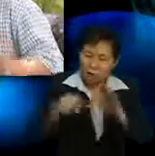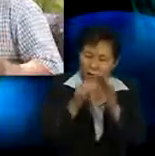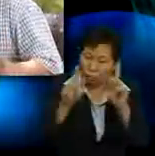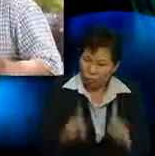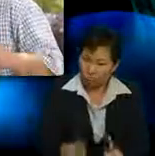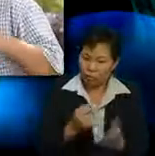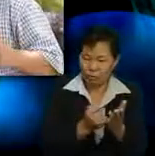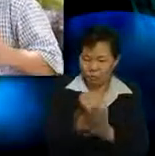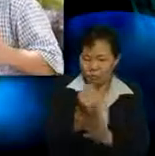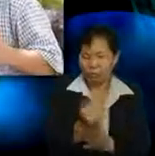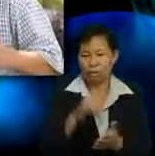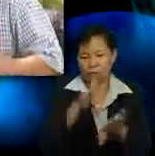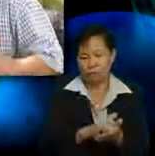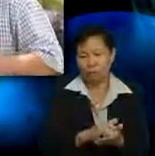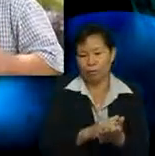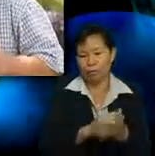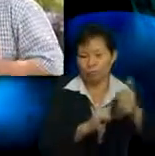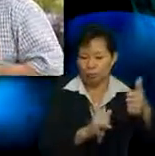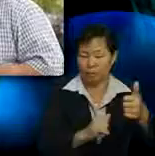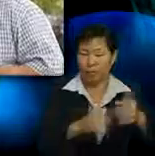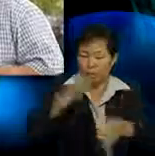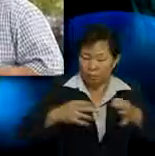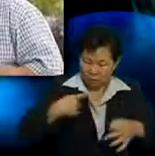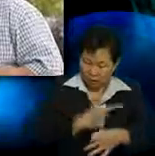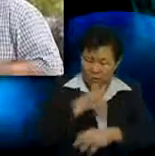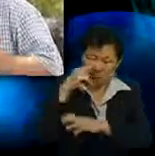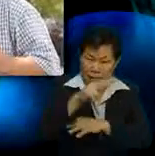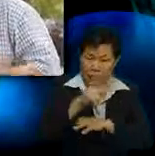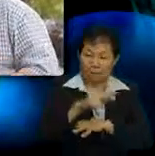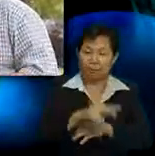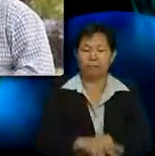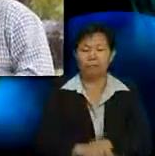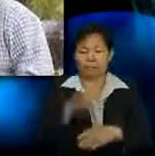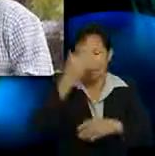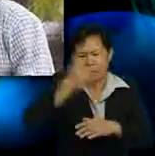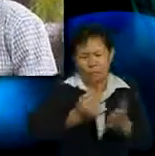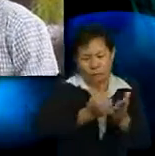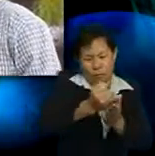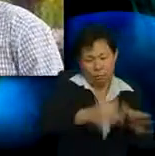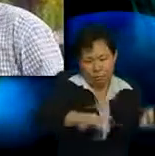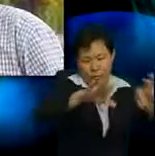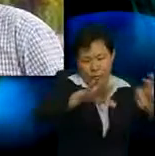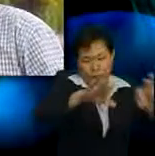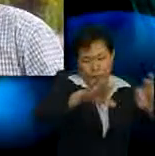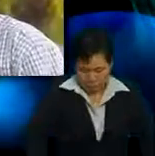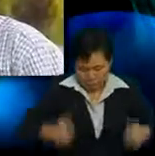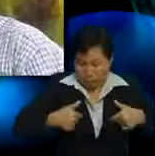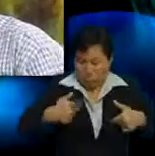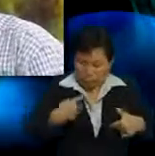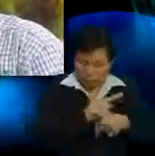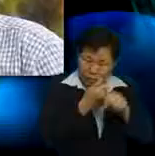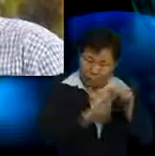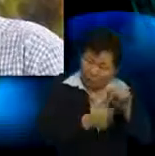yang jujur. Itu yang perkara. Baik, kalau kita lihat adik-adik pelajar, kenapa kejujuran ini penting di dalam kehidupan kita